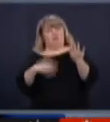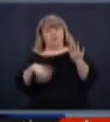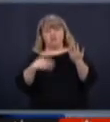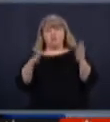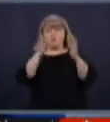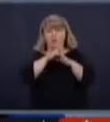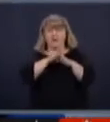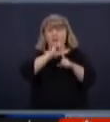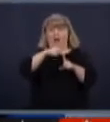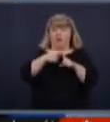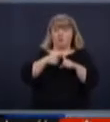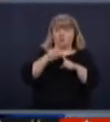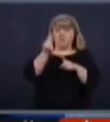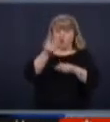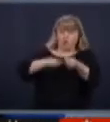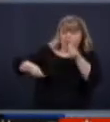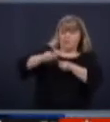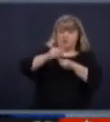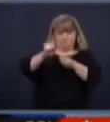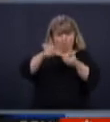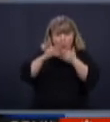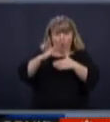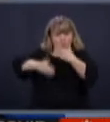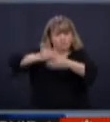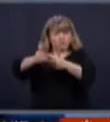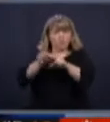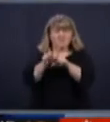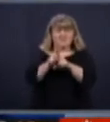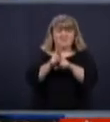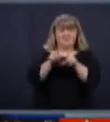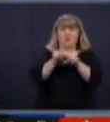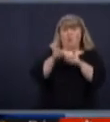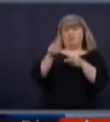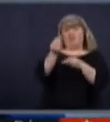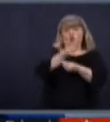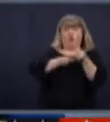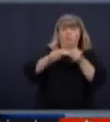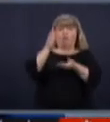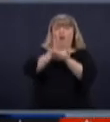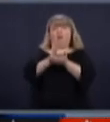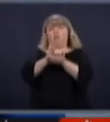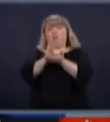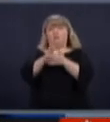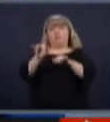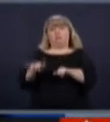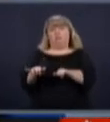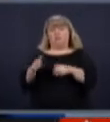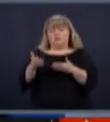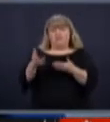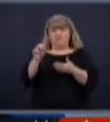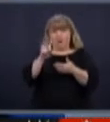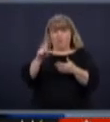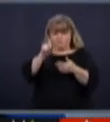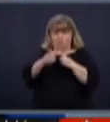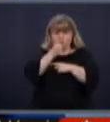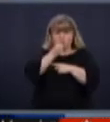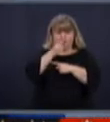en plus l'économie qu'il faut repartir, parce qu'une société ne peut pas fonctionner, arrêter comme ça, tout le monde. On doit se nourrir, manger, puis repartir